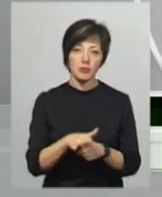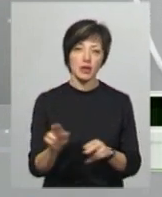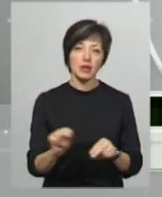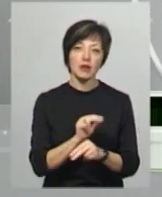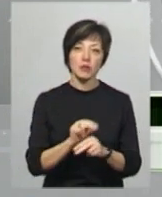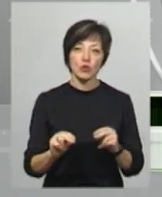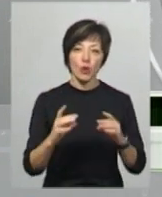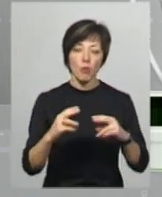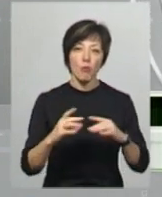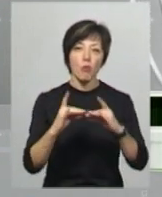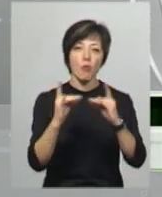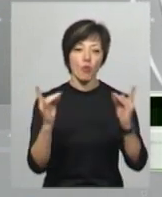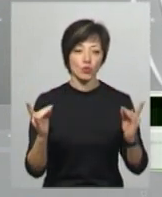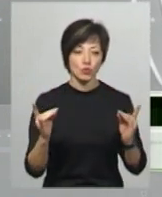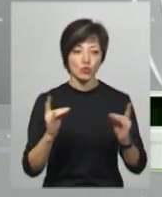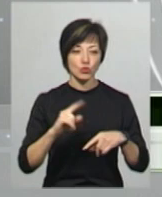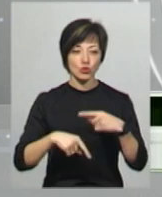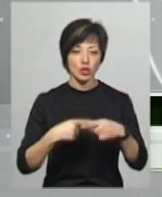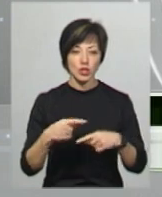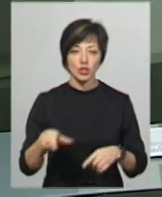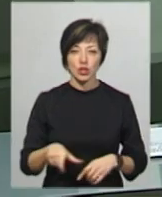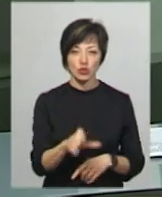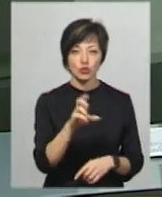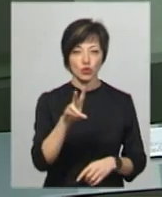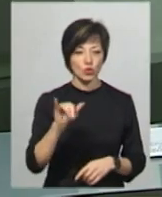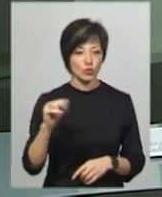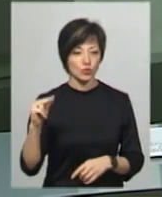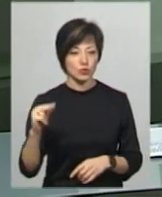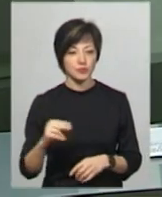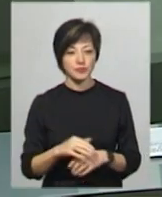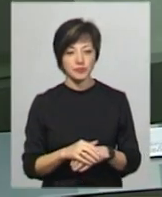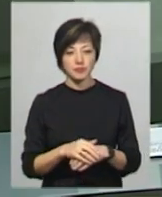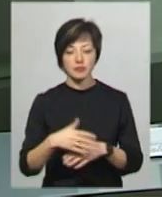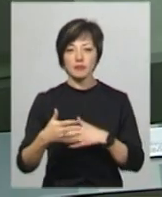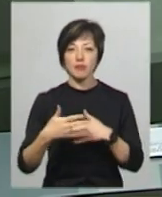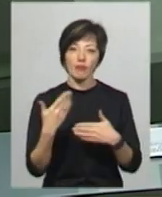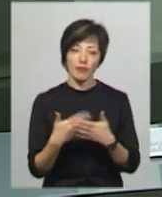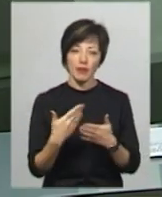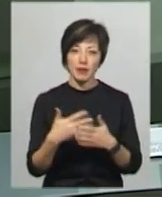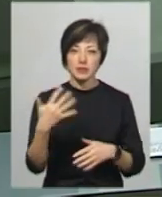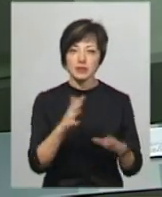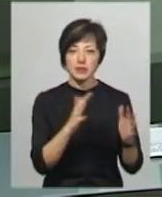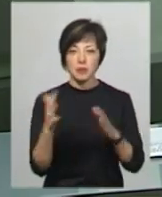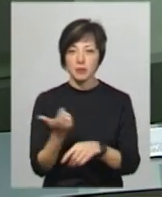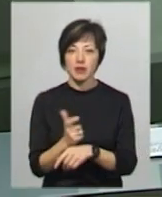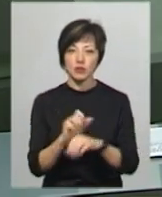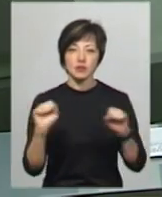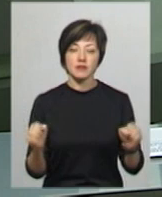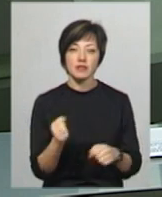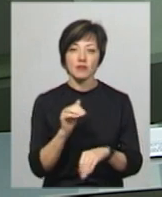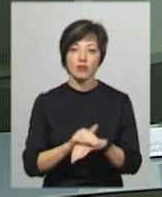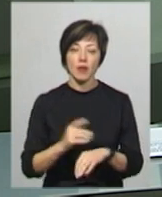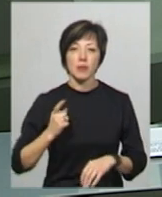ремонт мосту через річку Случ. Майже 50 випадків перевищення швидкості зафіксували